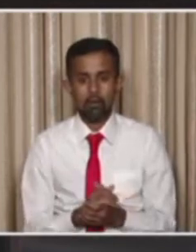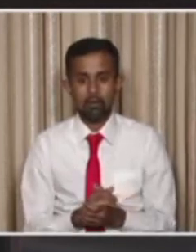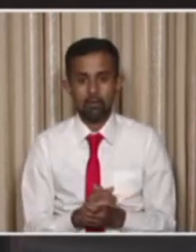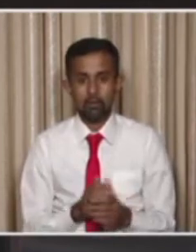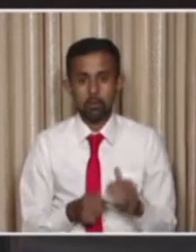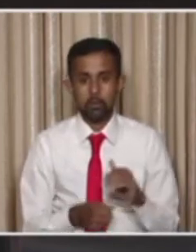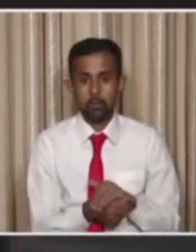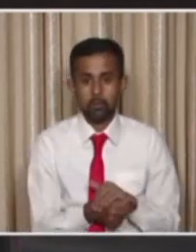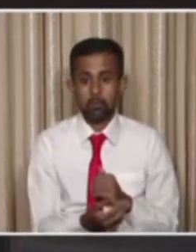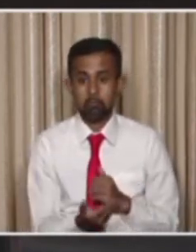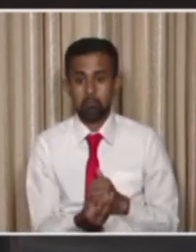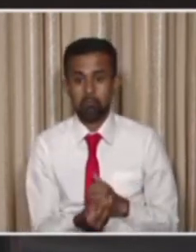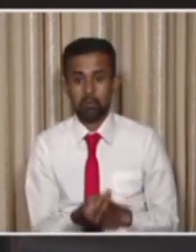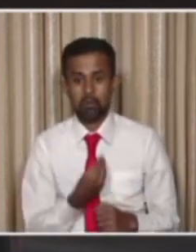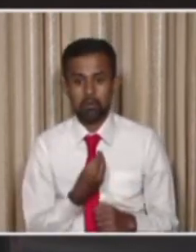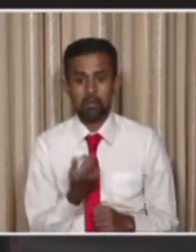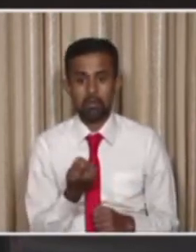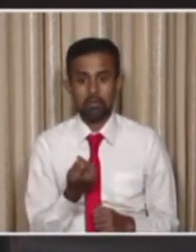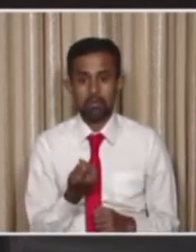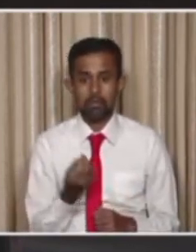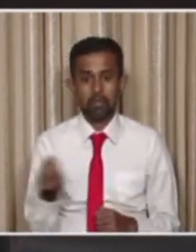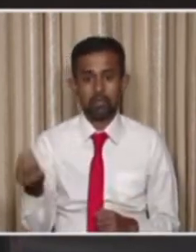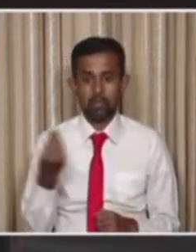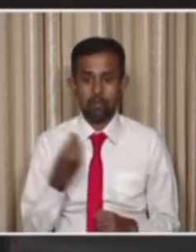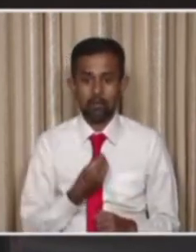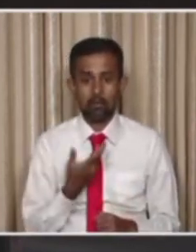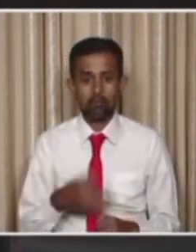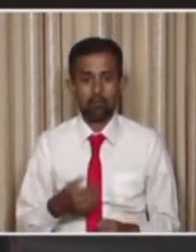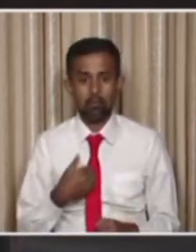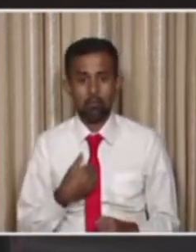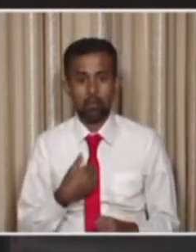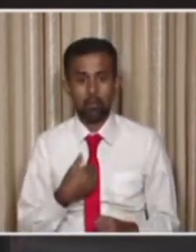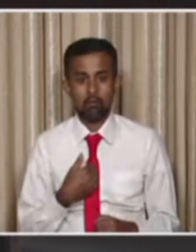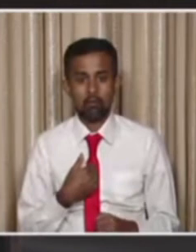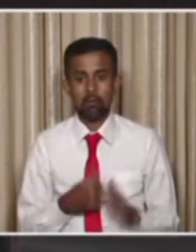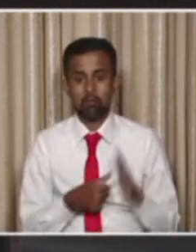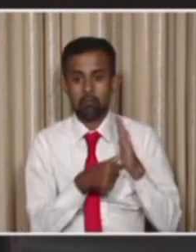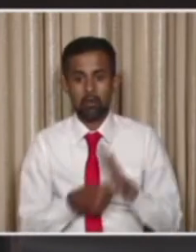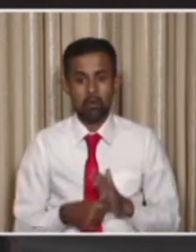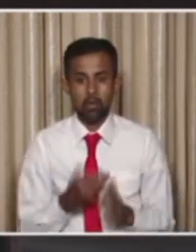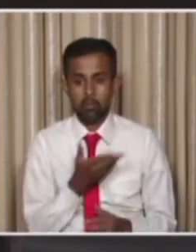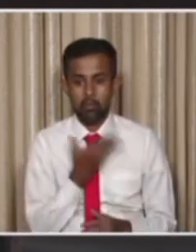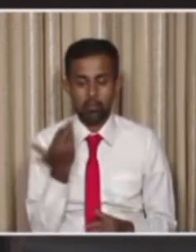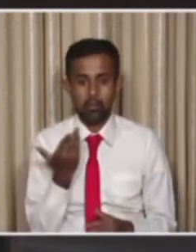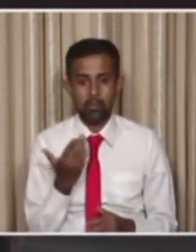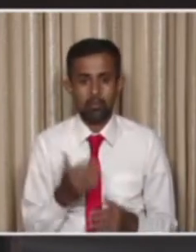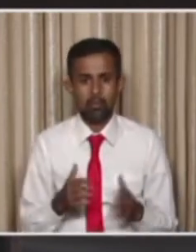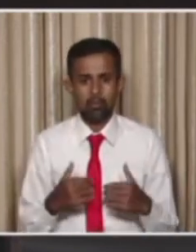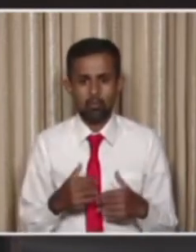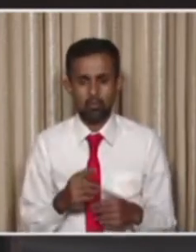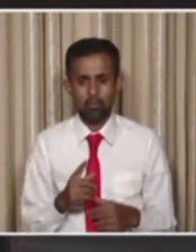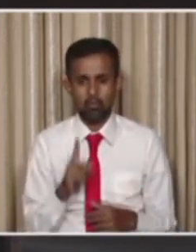අල්ලස් ගන්න හැදුවයි කියලා සල්ලි ටිකක් එවලා මාව ගෙනල්ලා අපහාස කරා. ඒ වගේම තව සිද්ධියක්